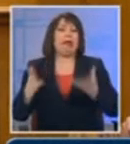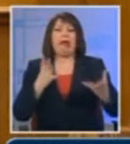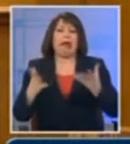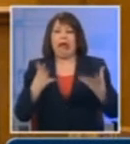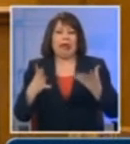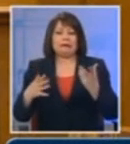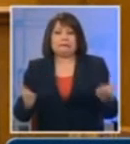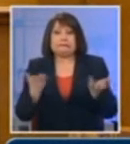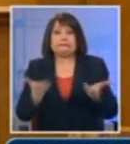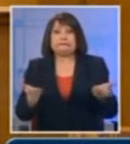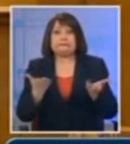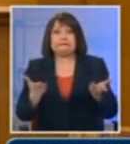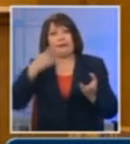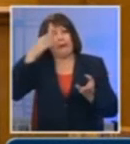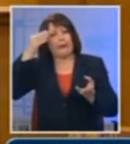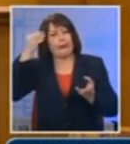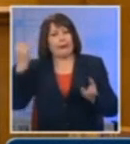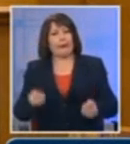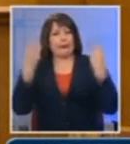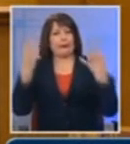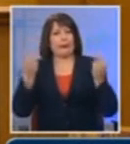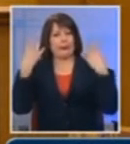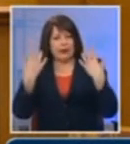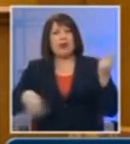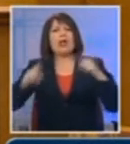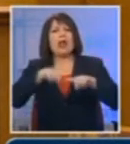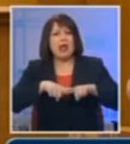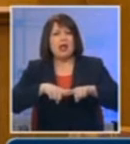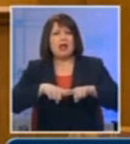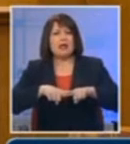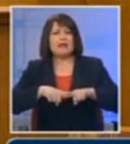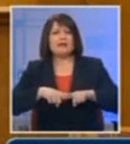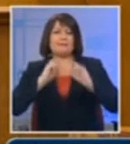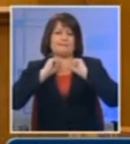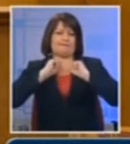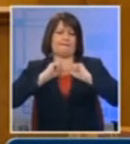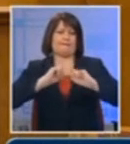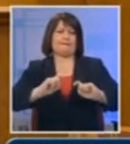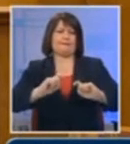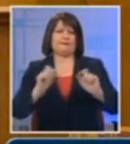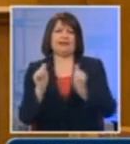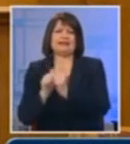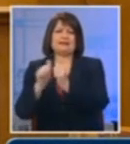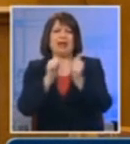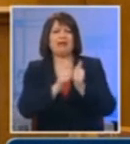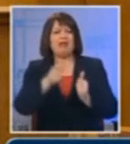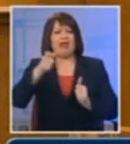υποτίθεται, για να ξεχνιούνται μετά από λίγο καιρό. Η χώρα θα μένει αλυσοδεμένη σε συμμαχίες